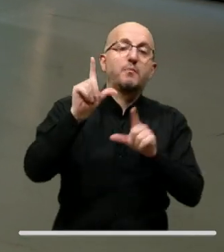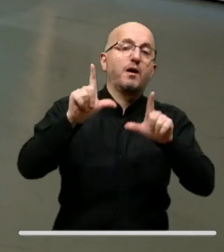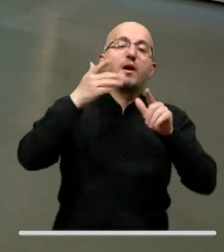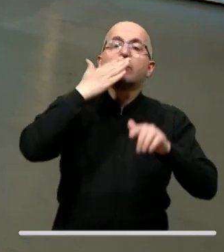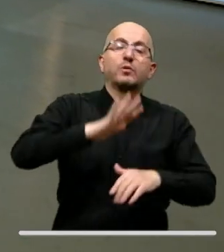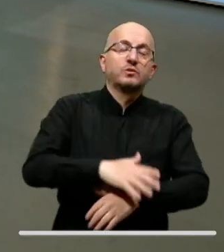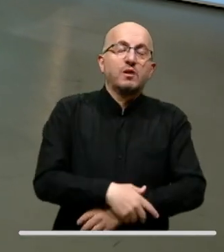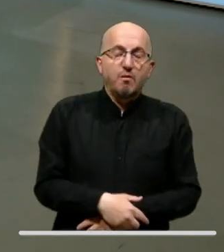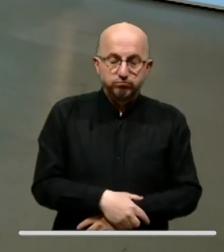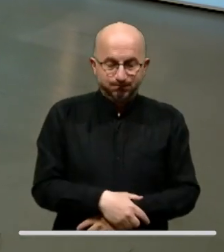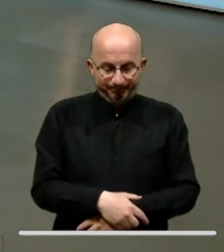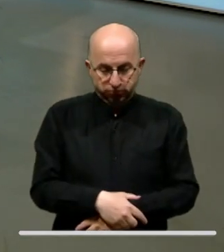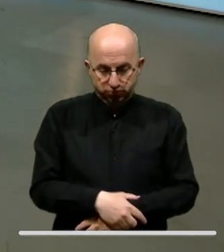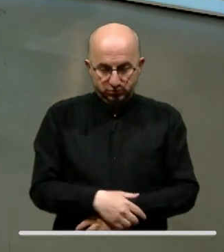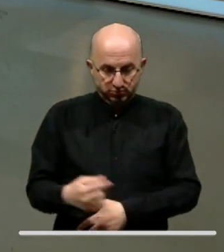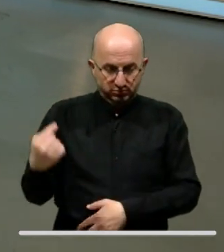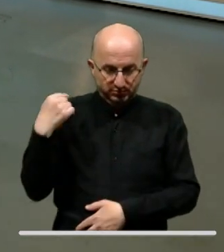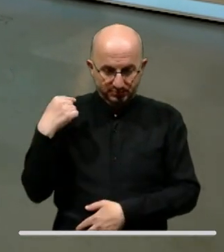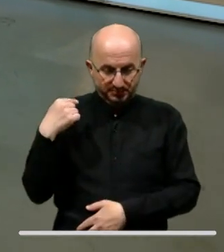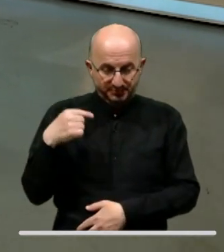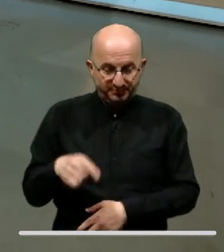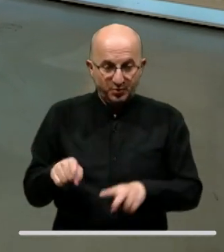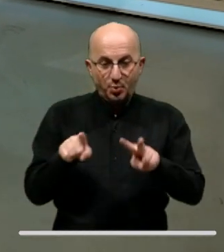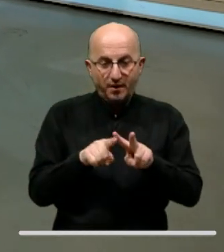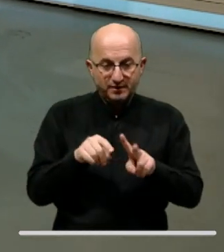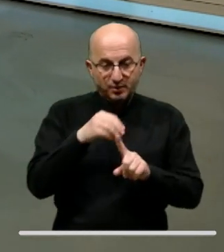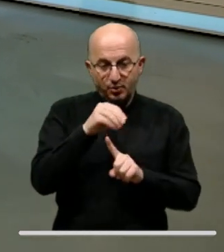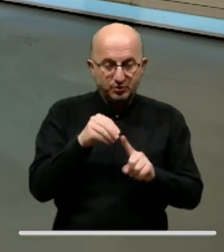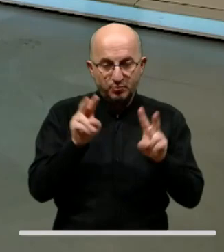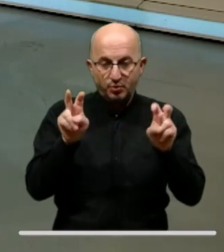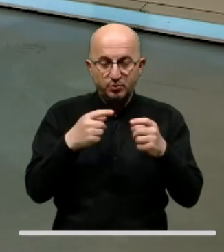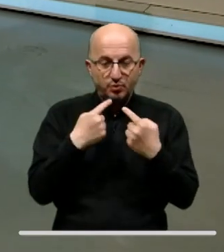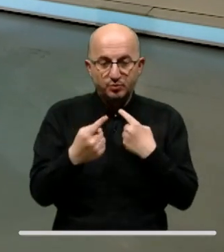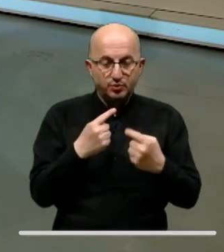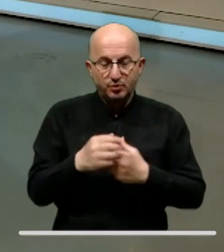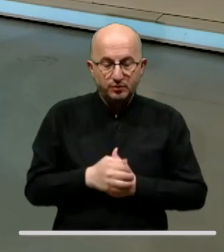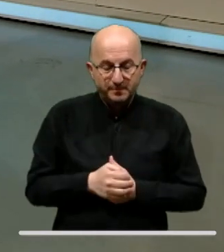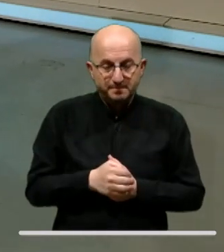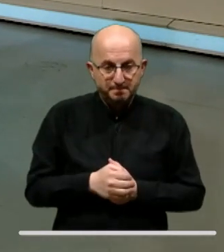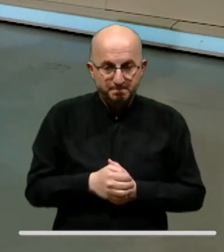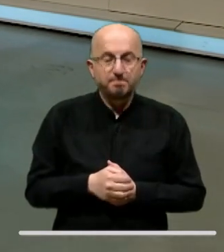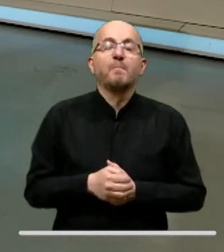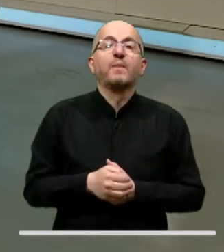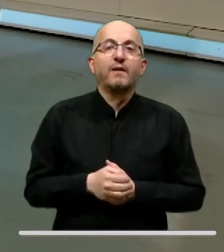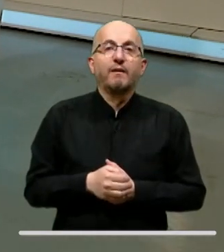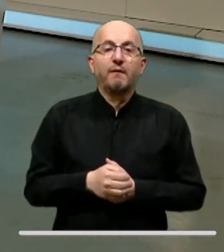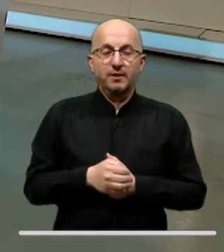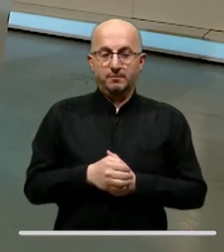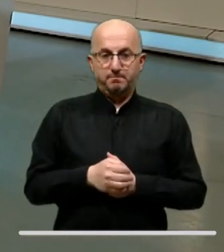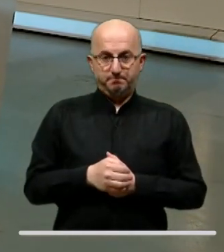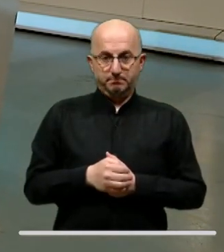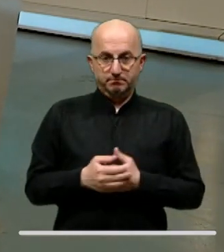Abdullah Bey'in selamları var hocam Dün biz e Nurettin Muhtar Acar hocamla bir konuyu konuşuyorduk Eee